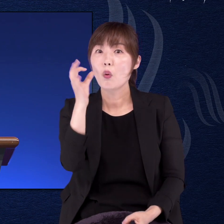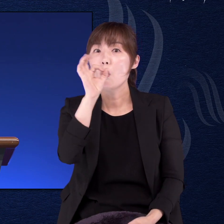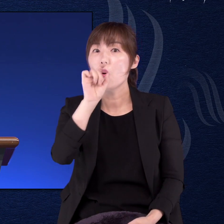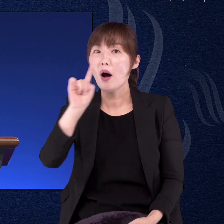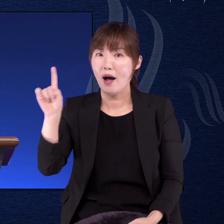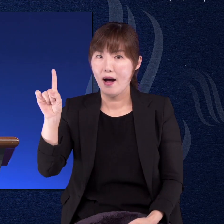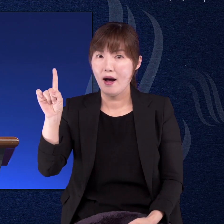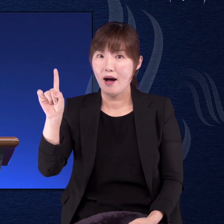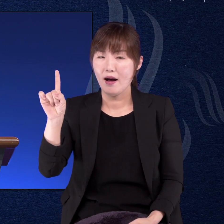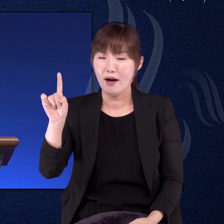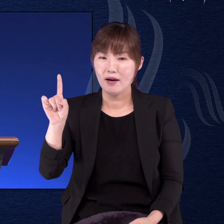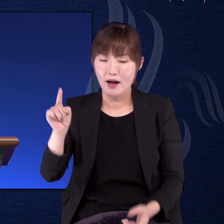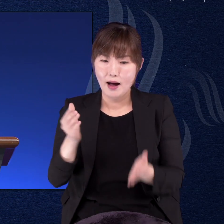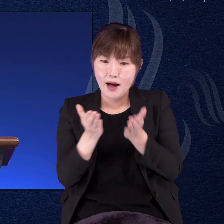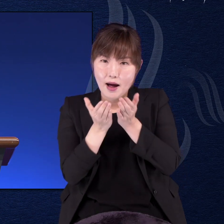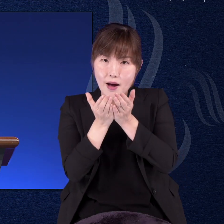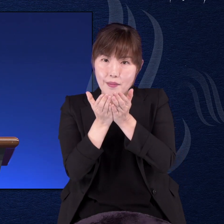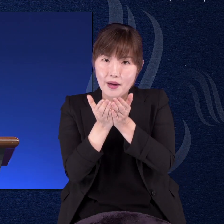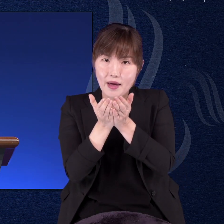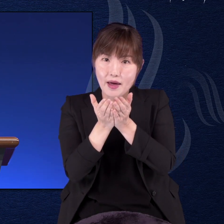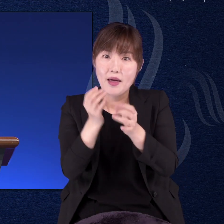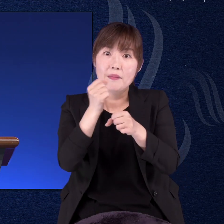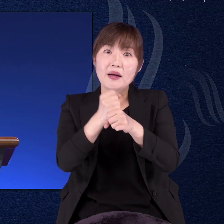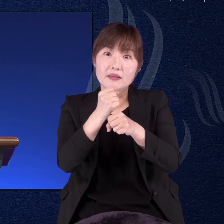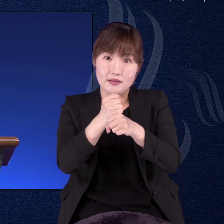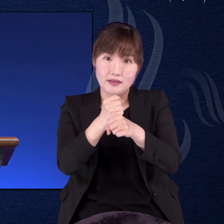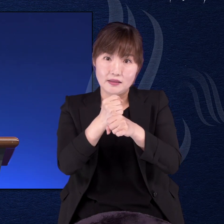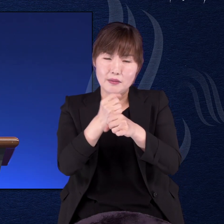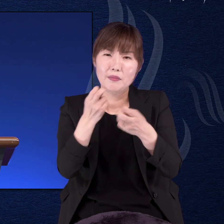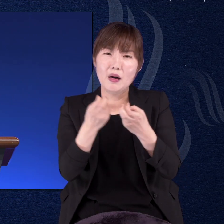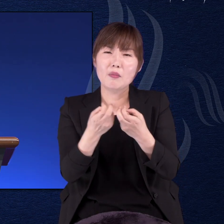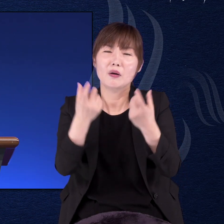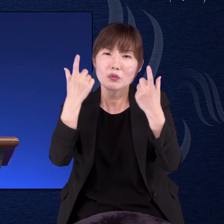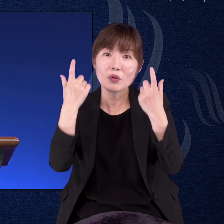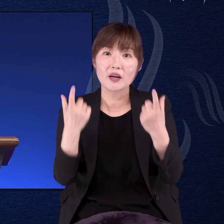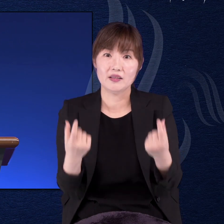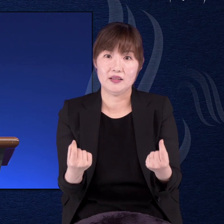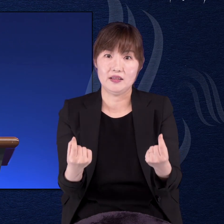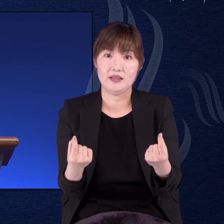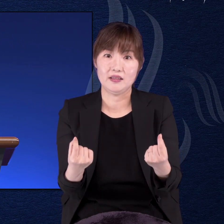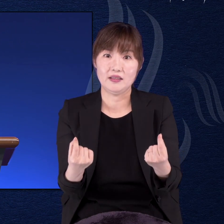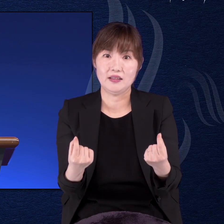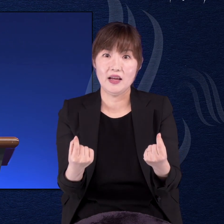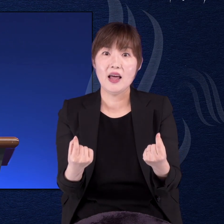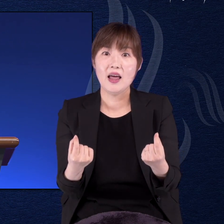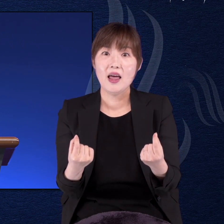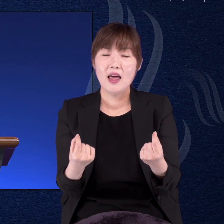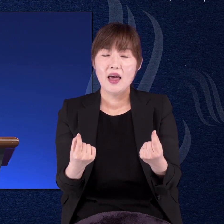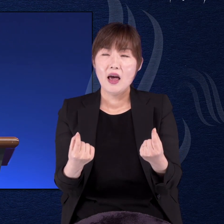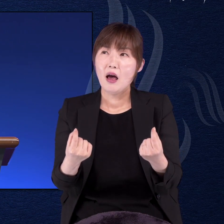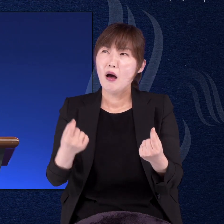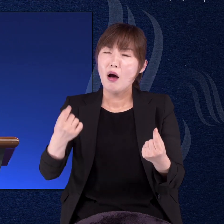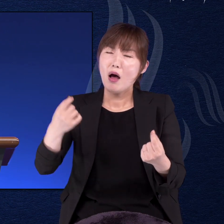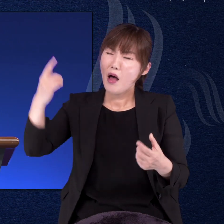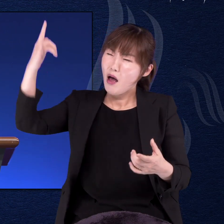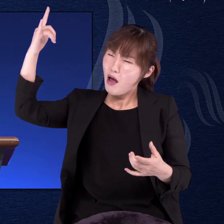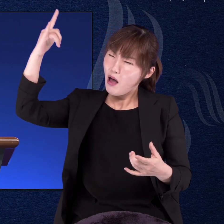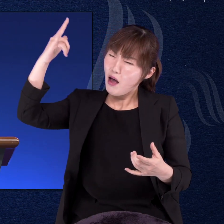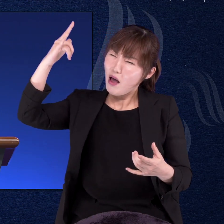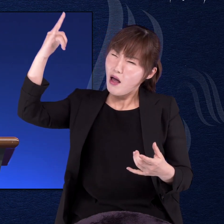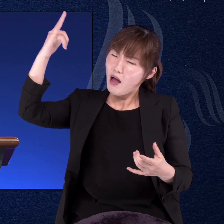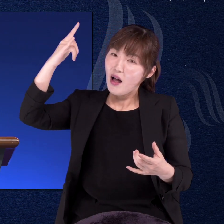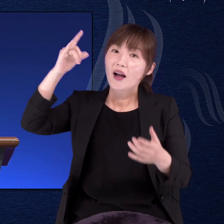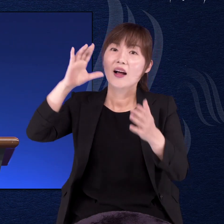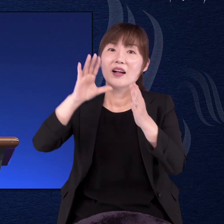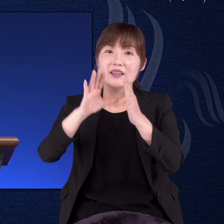걸려요. 햇볕이 쨍쨍할 때 비가 올 거예요 하면서 방주를 짓는 거예요.